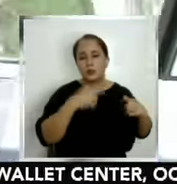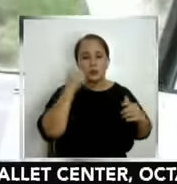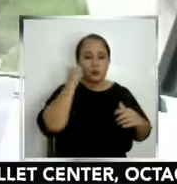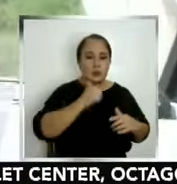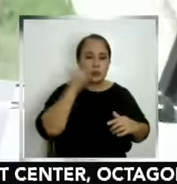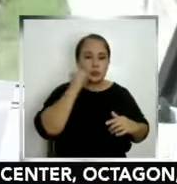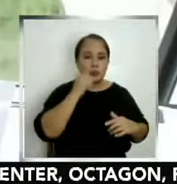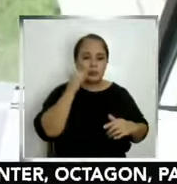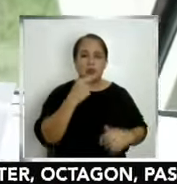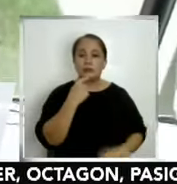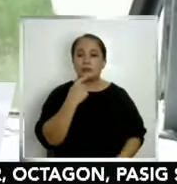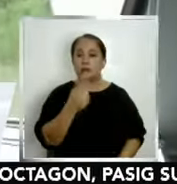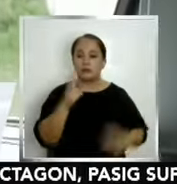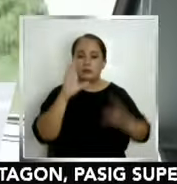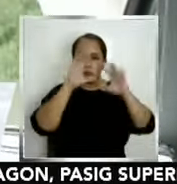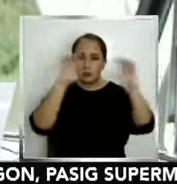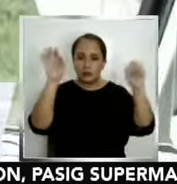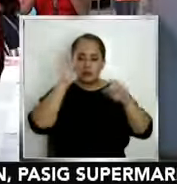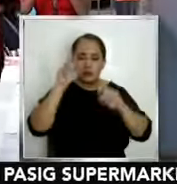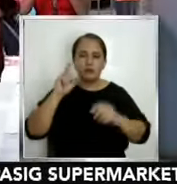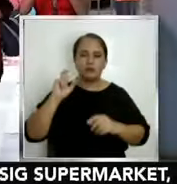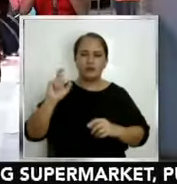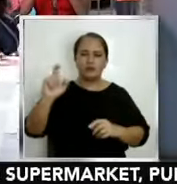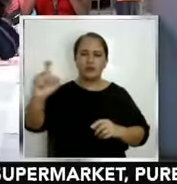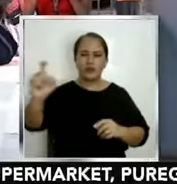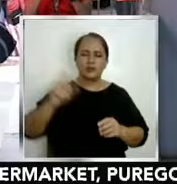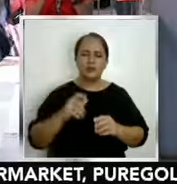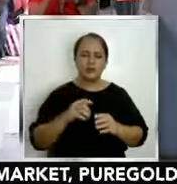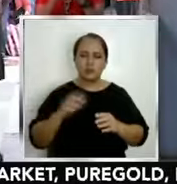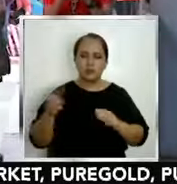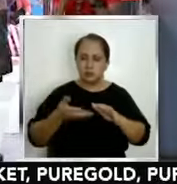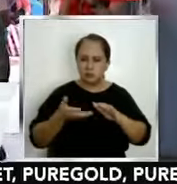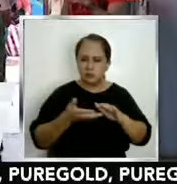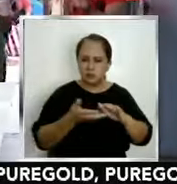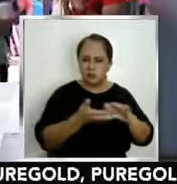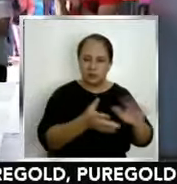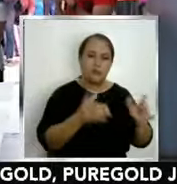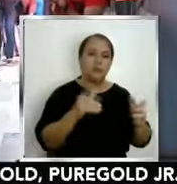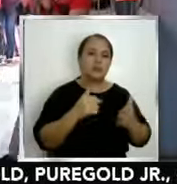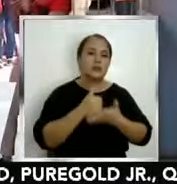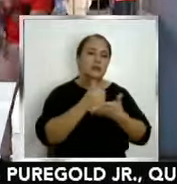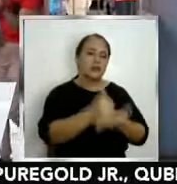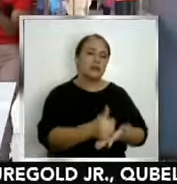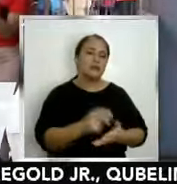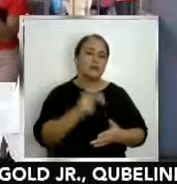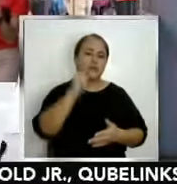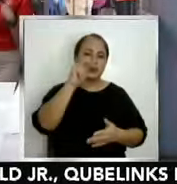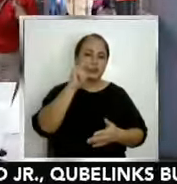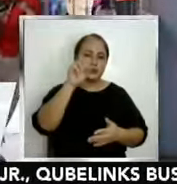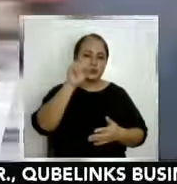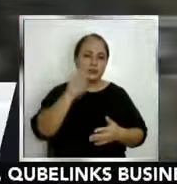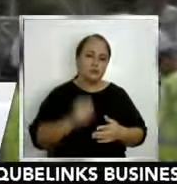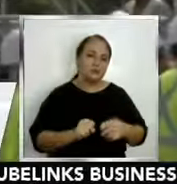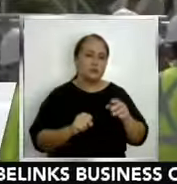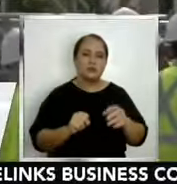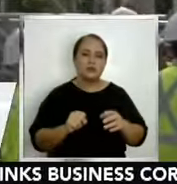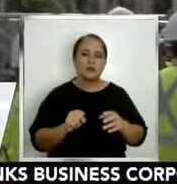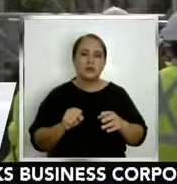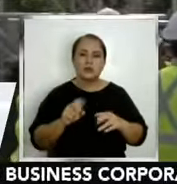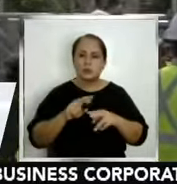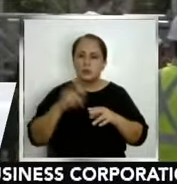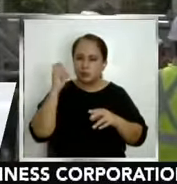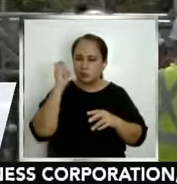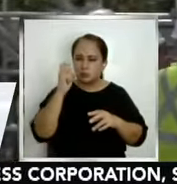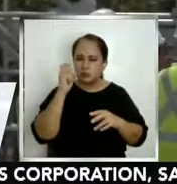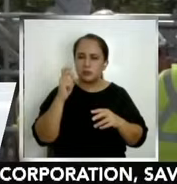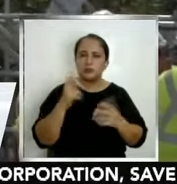Marcos, bukod sa mas mabilis at maginhawang pagkocommute, malaking tulong din anya ang North-South Commuter Railway sa pagsigla ng ekonomiya. Lilikha rin